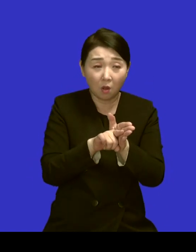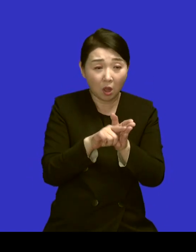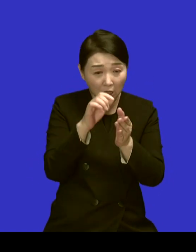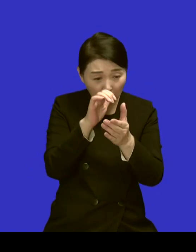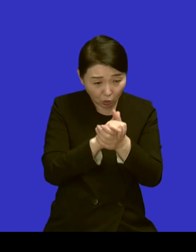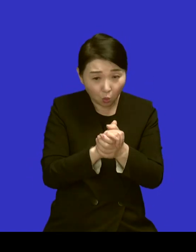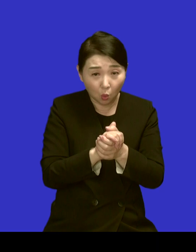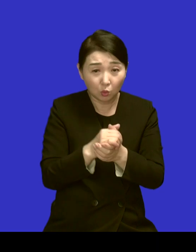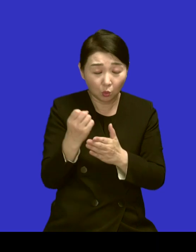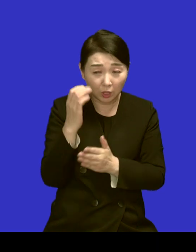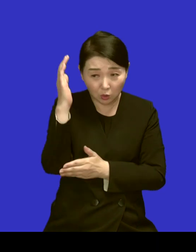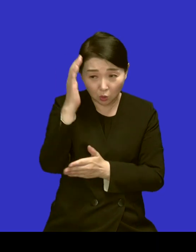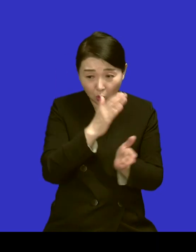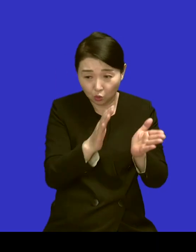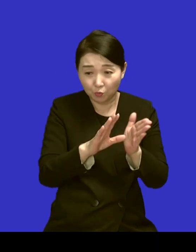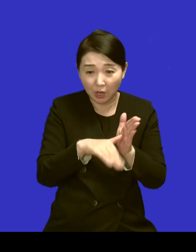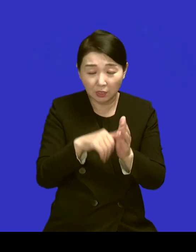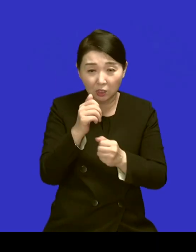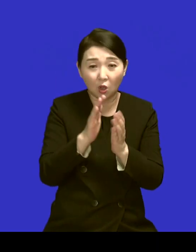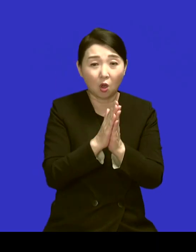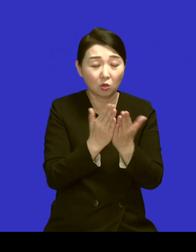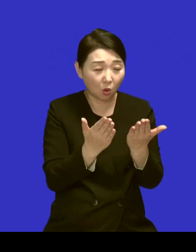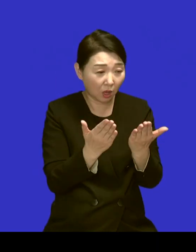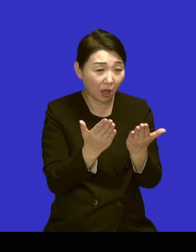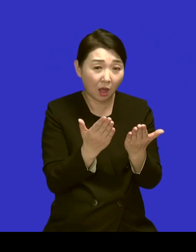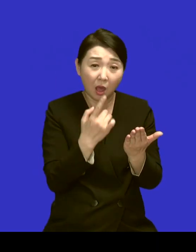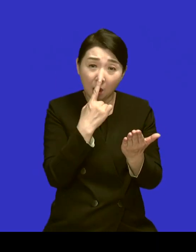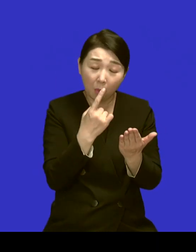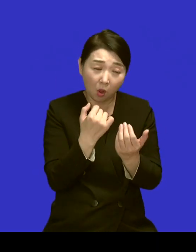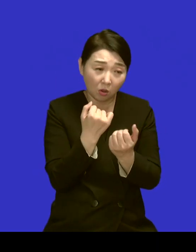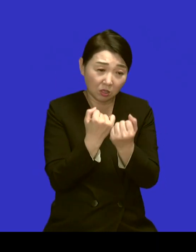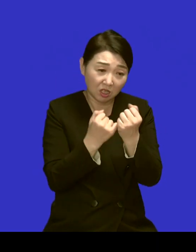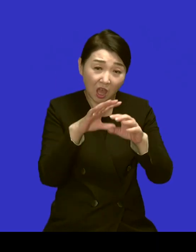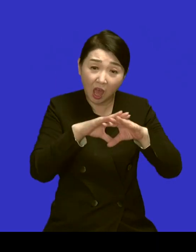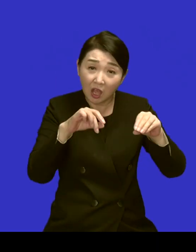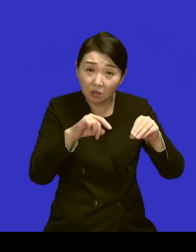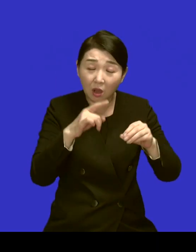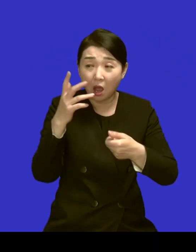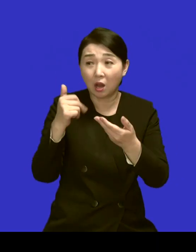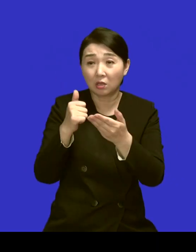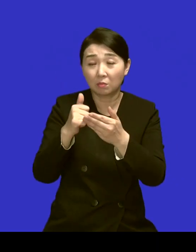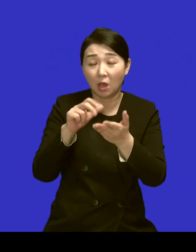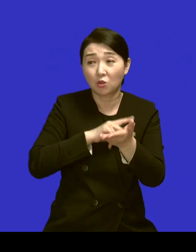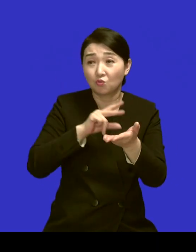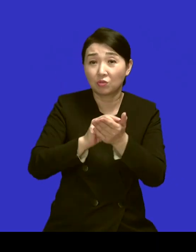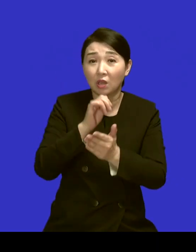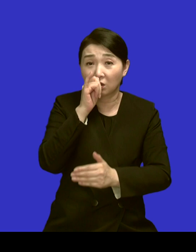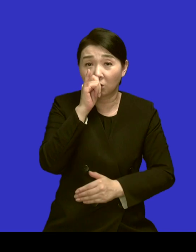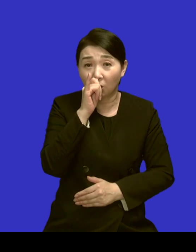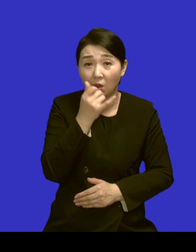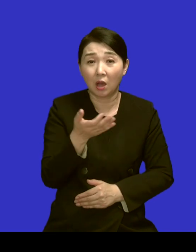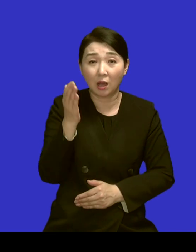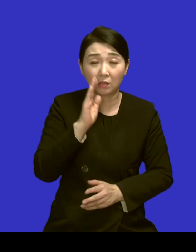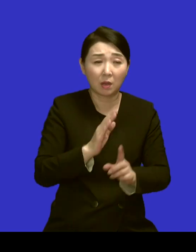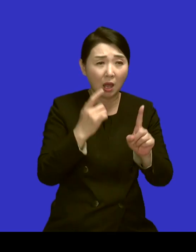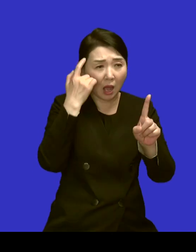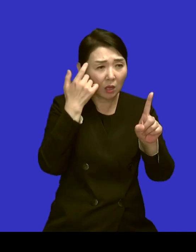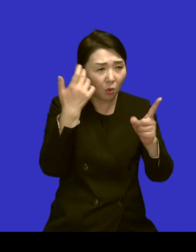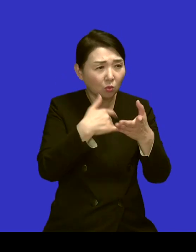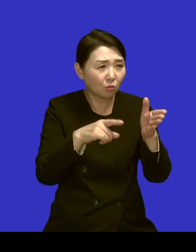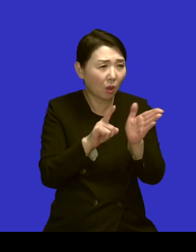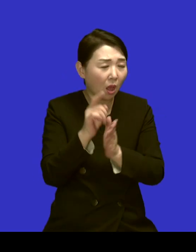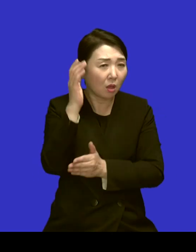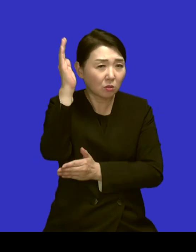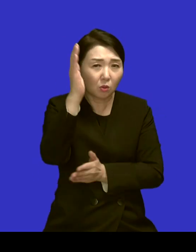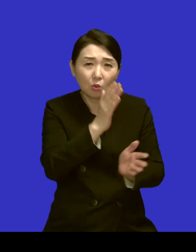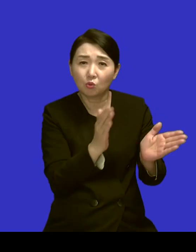보니까 내 설교를 준비할 때는 성경의 멋진 해석과 와 기가 막힌 이런 하나님의 주제들이 막 보이는데 한 영혼을 위해 설교를